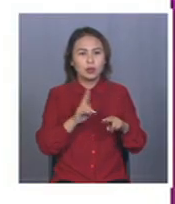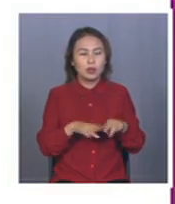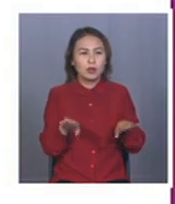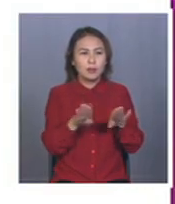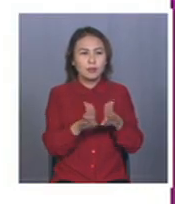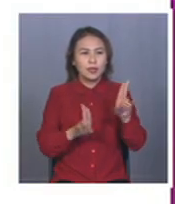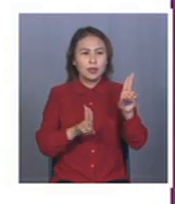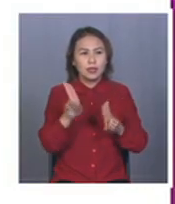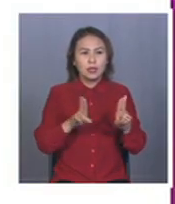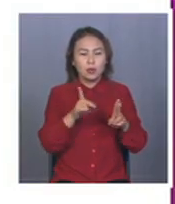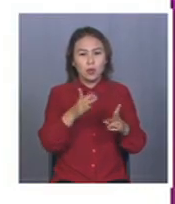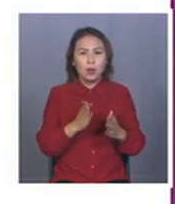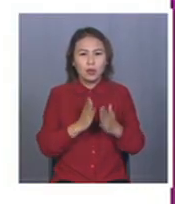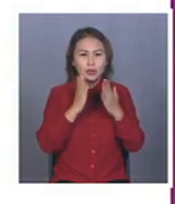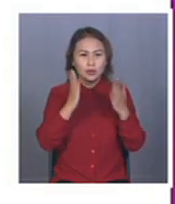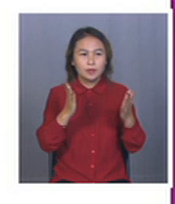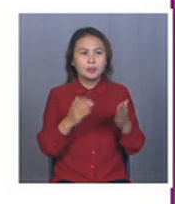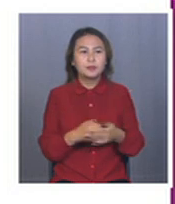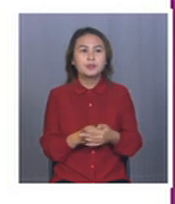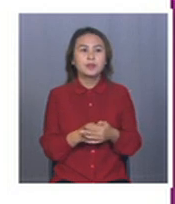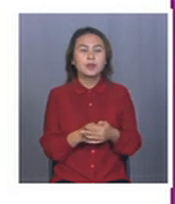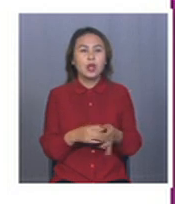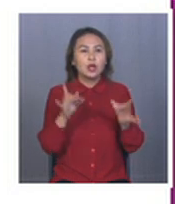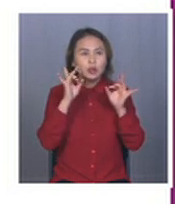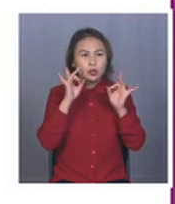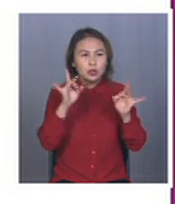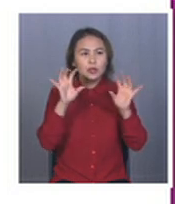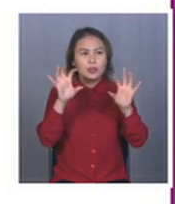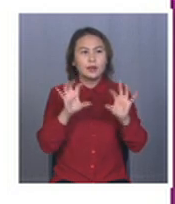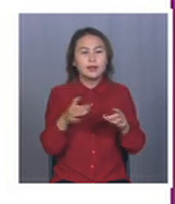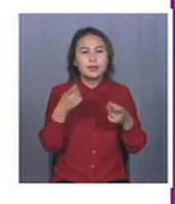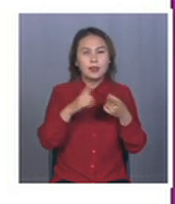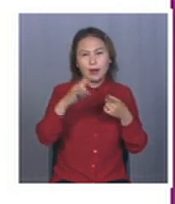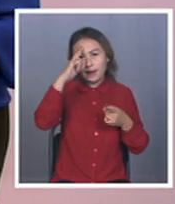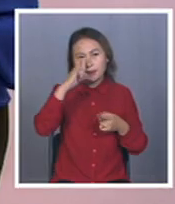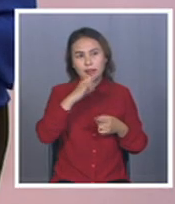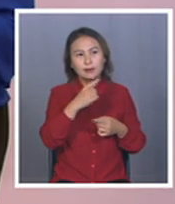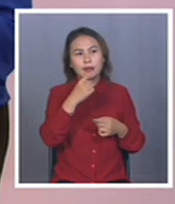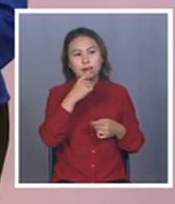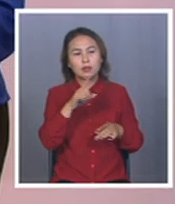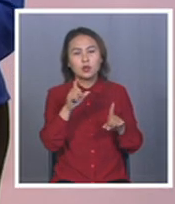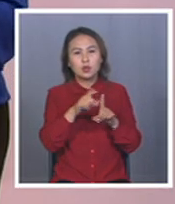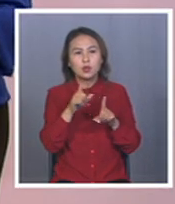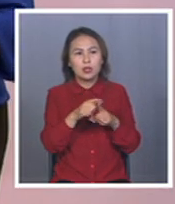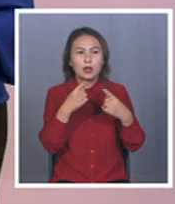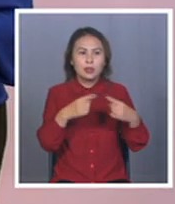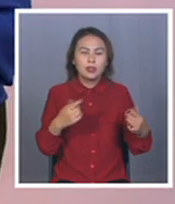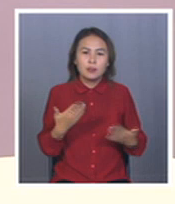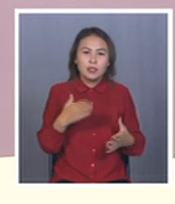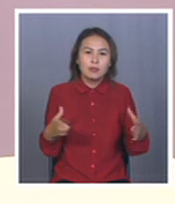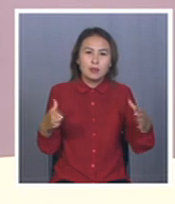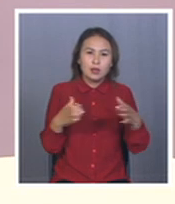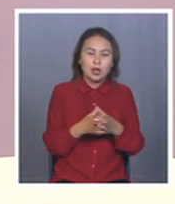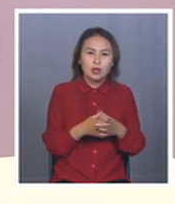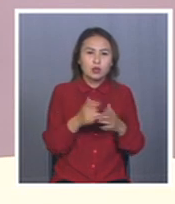ережені оқиық. Үндестік заңына сай қазақ тілінің байырғы сөздері не бірыңғай жуан,